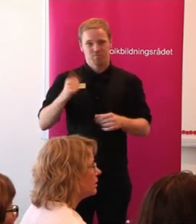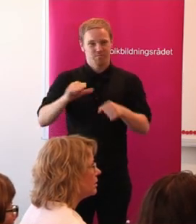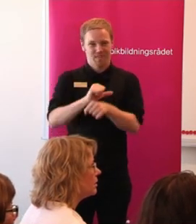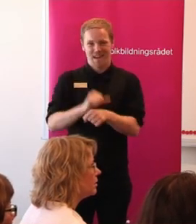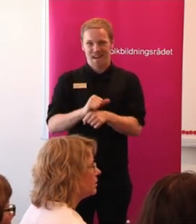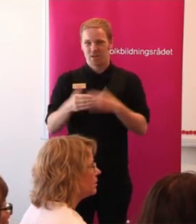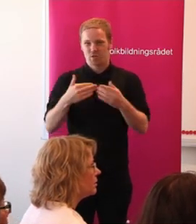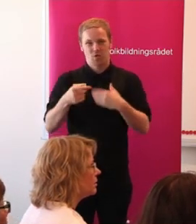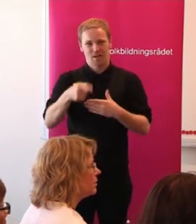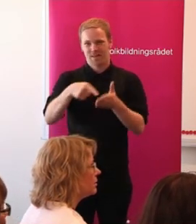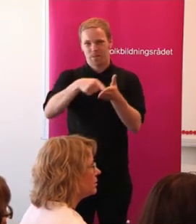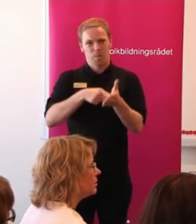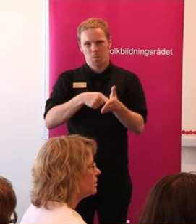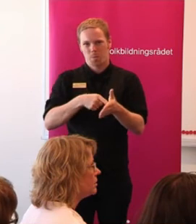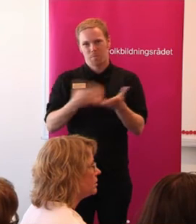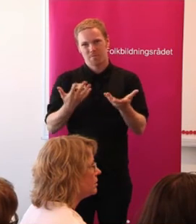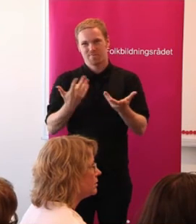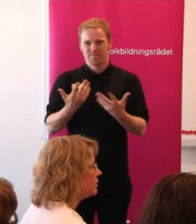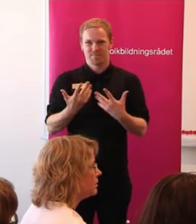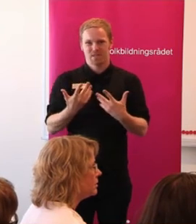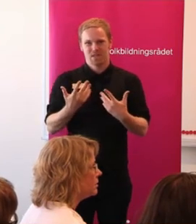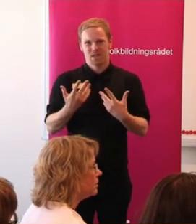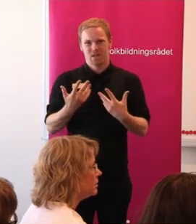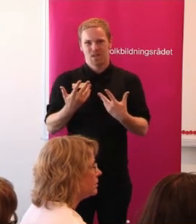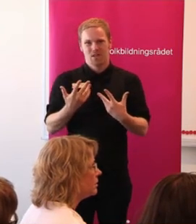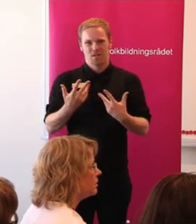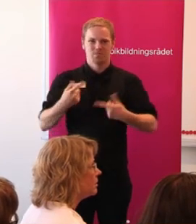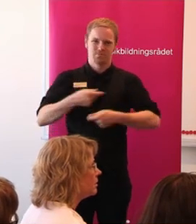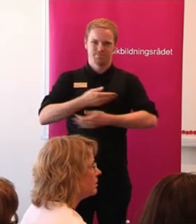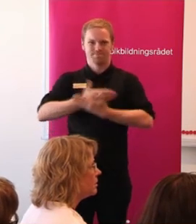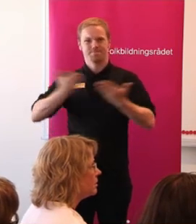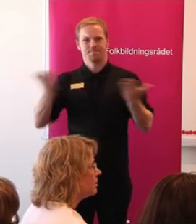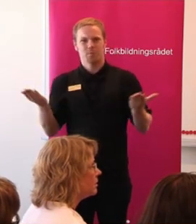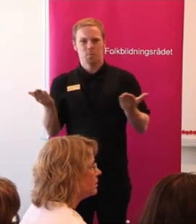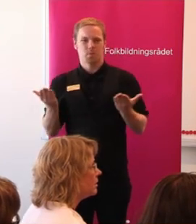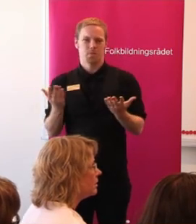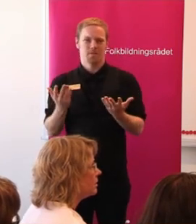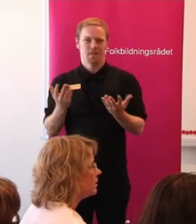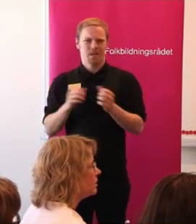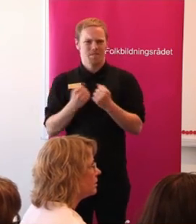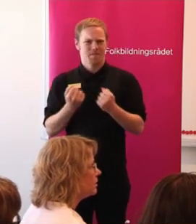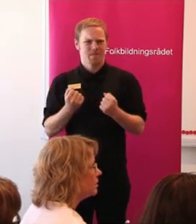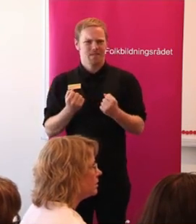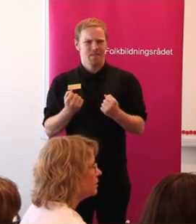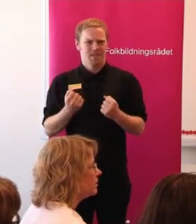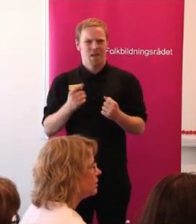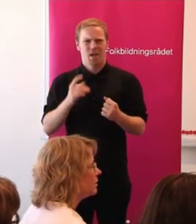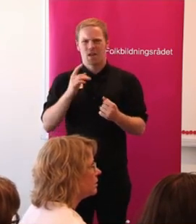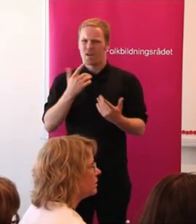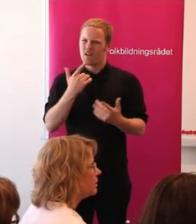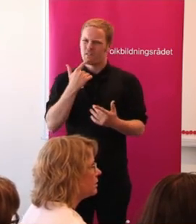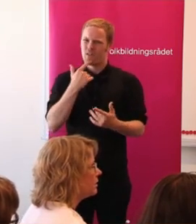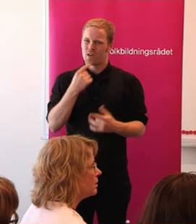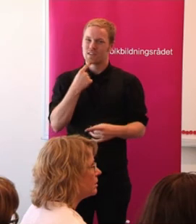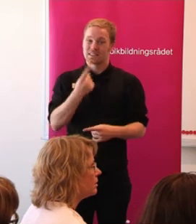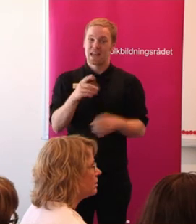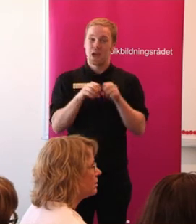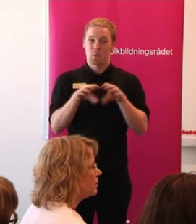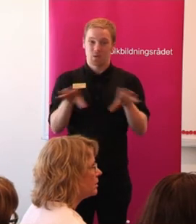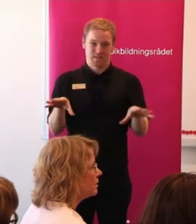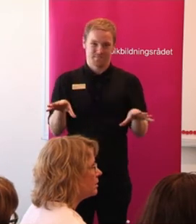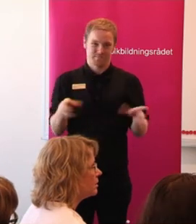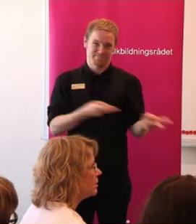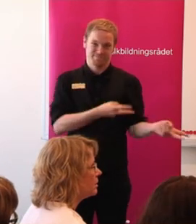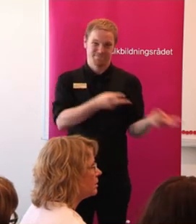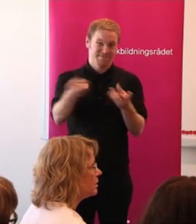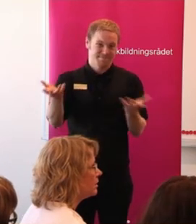den typen av kanske utåtriktat arbete. Men det är väldigt farligt att säga generellt. Mm. För jag skulle vilja säga så här att vi